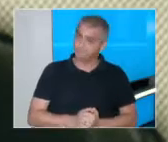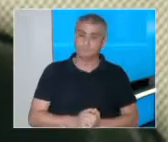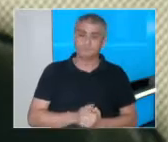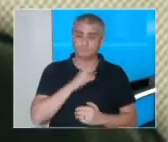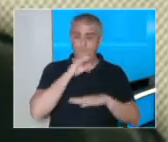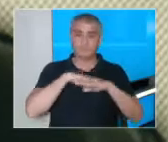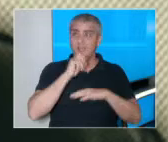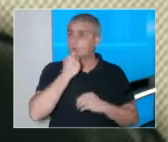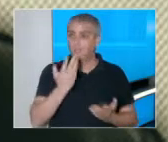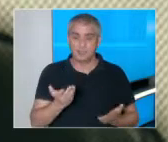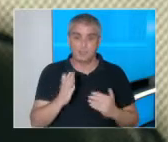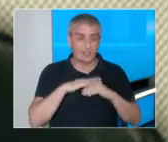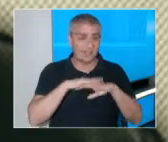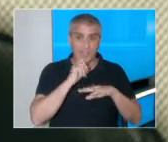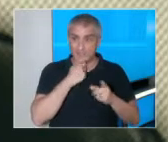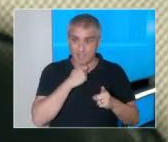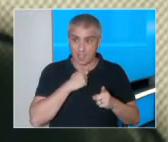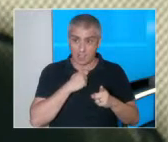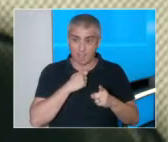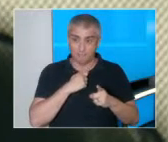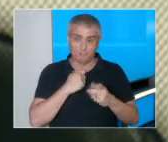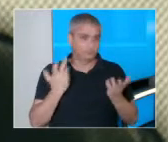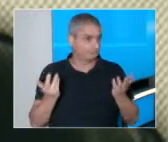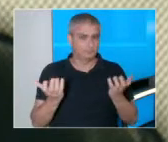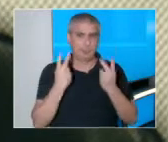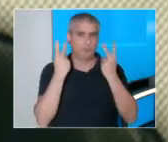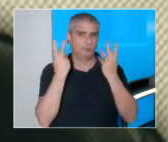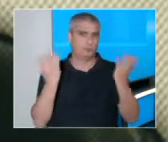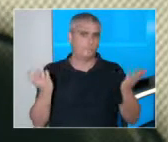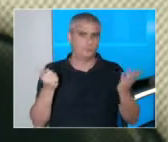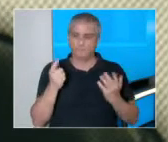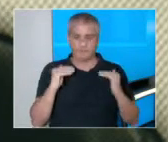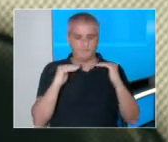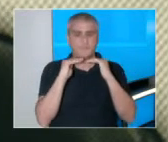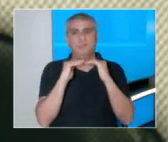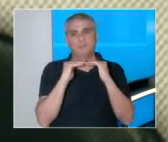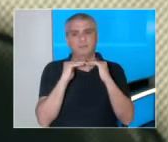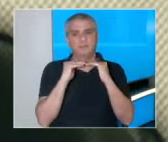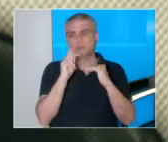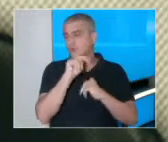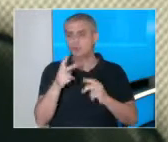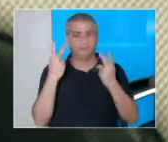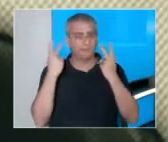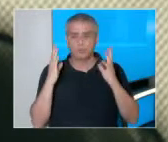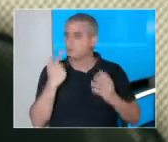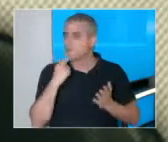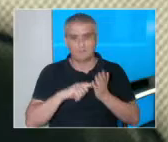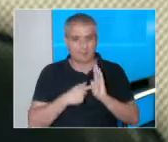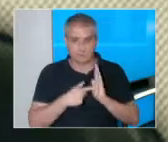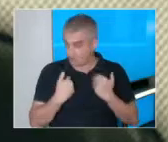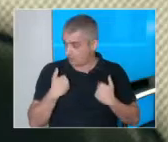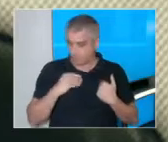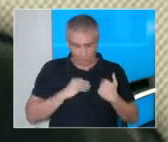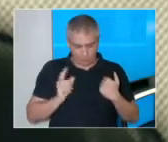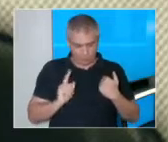נדבר על האתיקה. האתיקה הוא כלי חשוב, הוא פריטטי, הוא עניין מהותי. מה הכוונה? אני לא